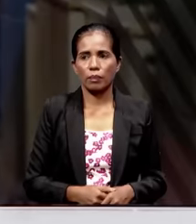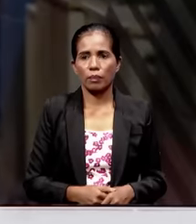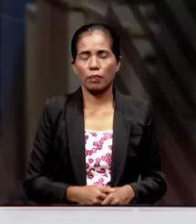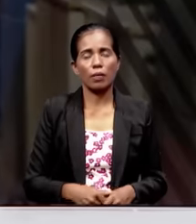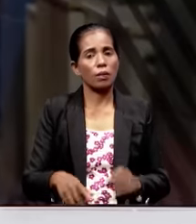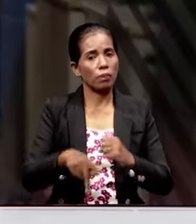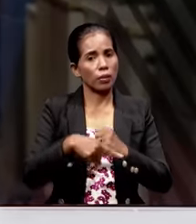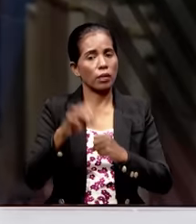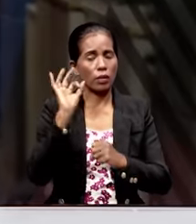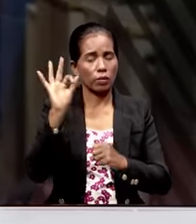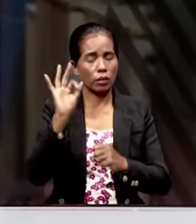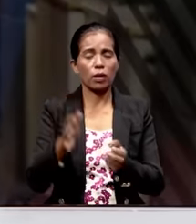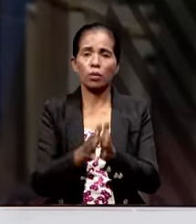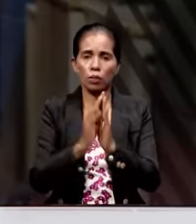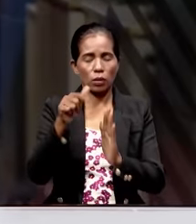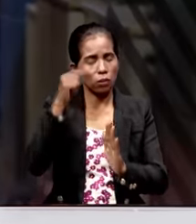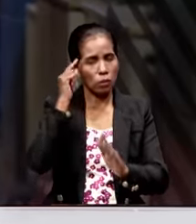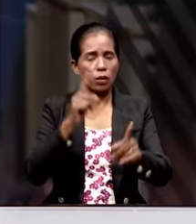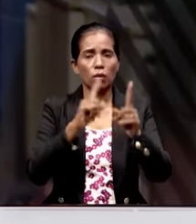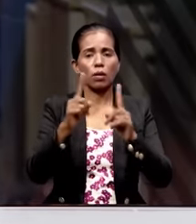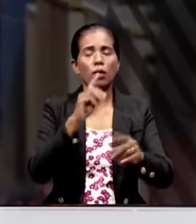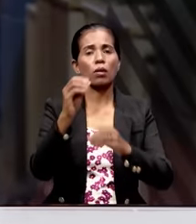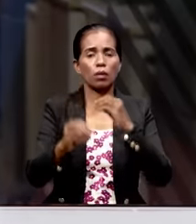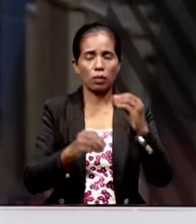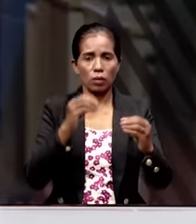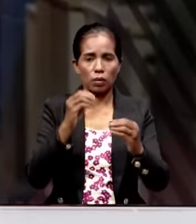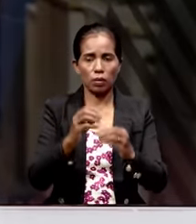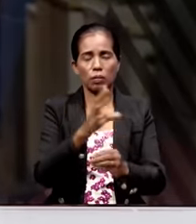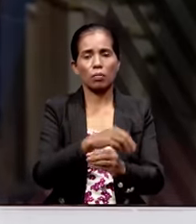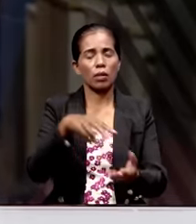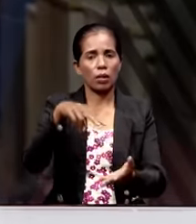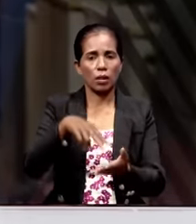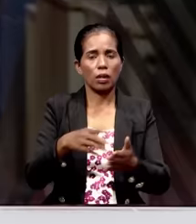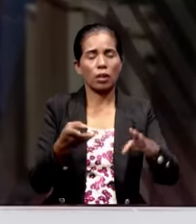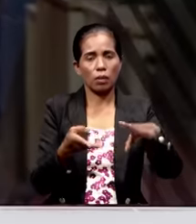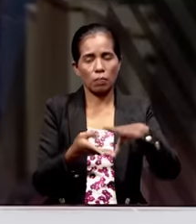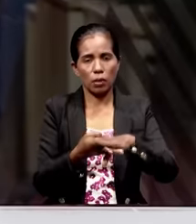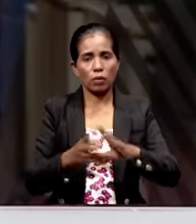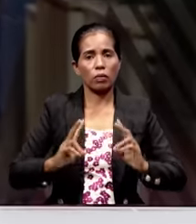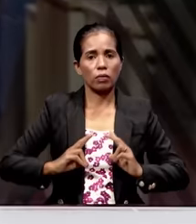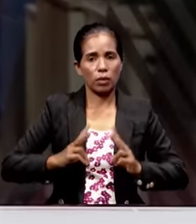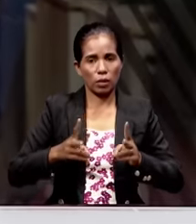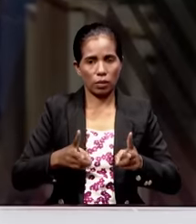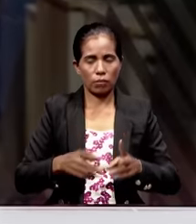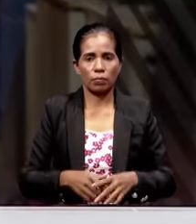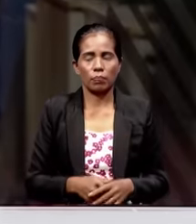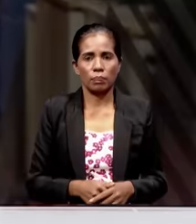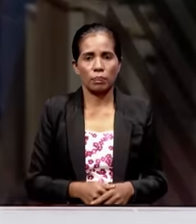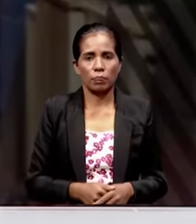Bancara fratelinho do governo, a tua explicação cliente com o estabelecimento Banco Veterano.